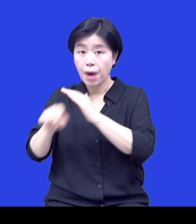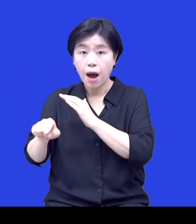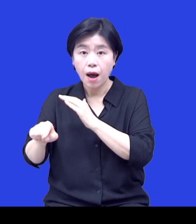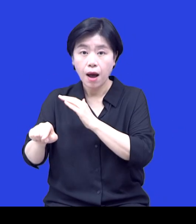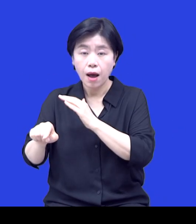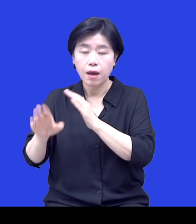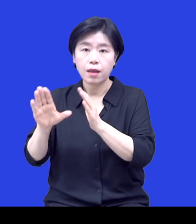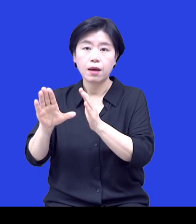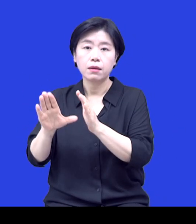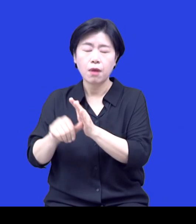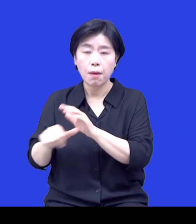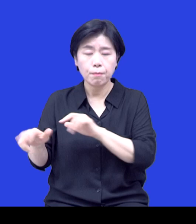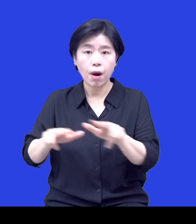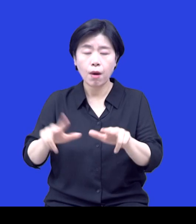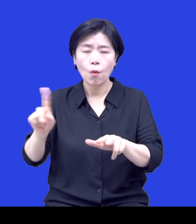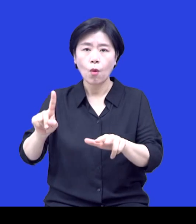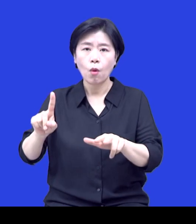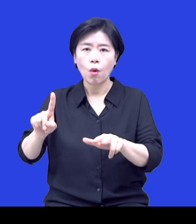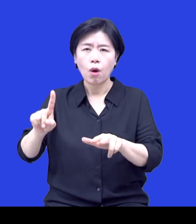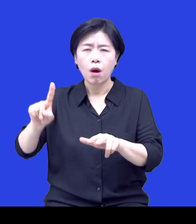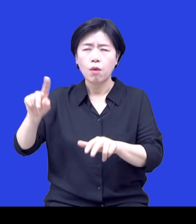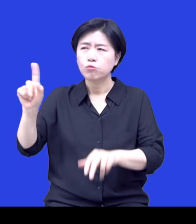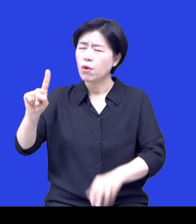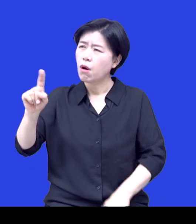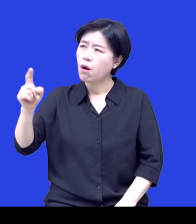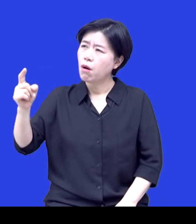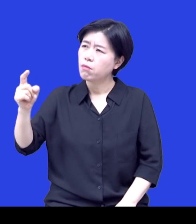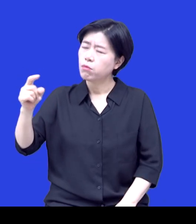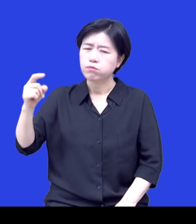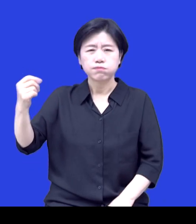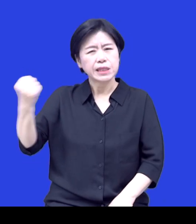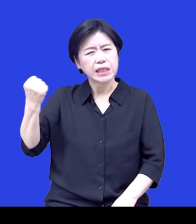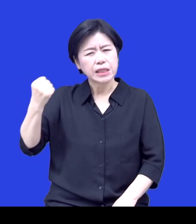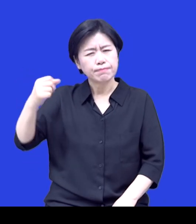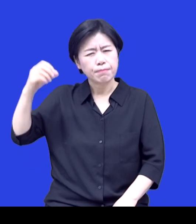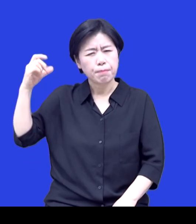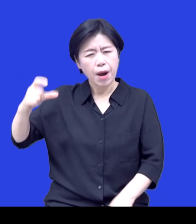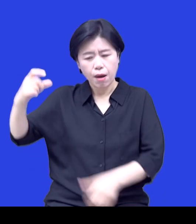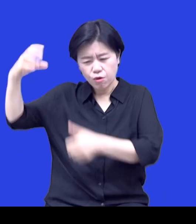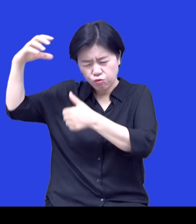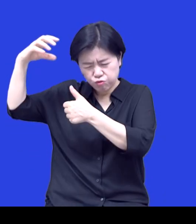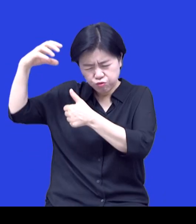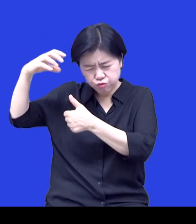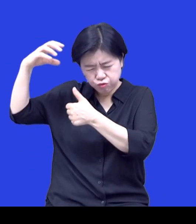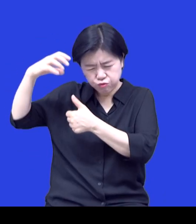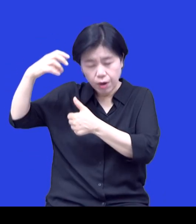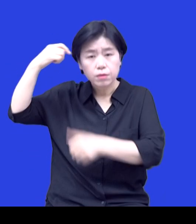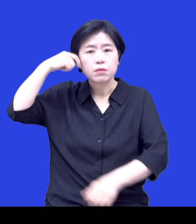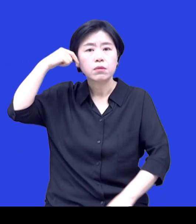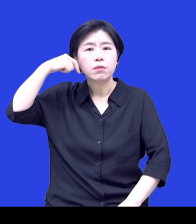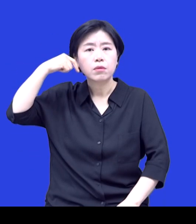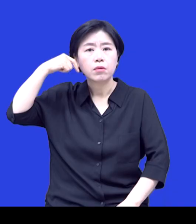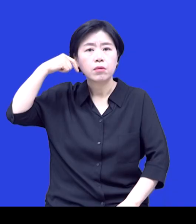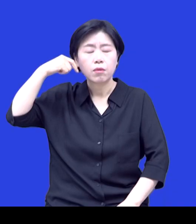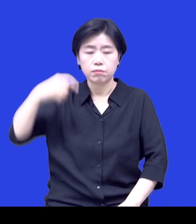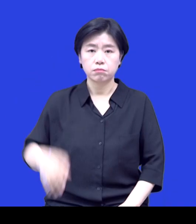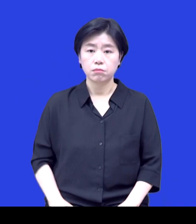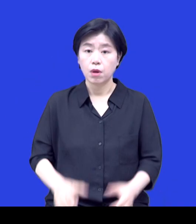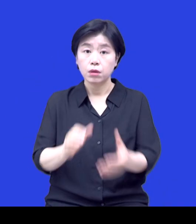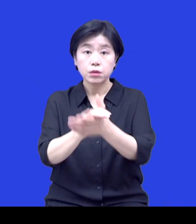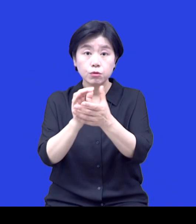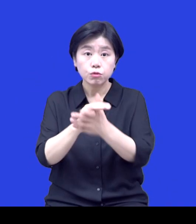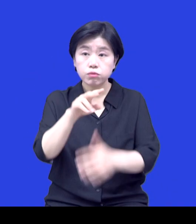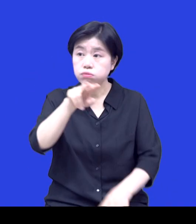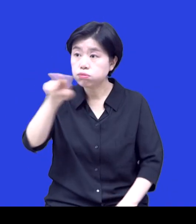이 뭔가 어떤 강력한 힘이 네. 막 나를 억누르는데 내가 절대 여기 있어서는 안 될 것이야. 막 애들은 좋아서 막